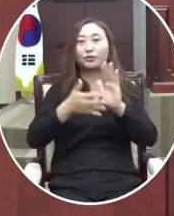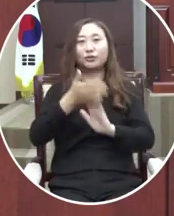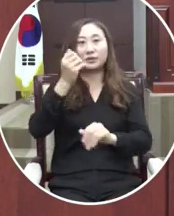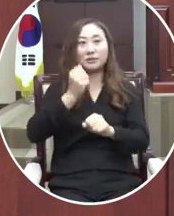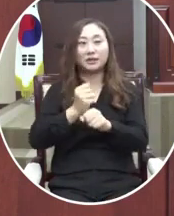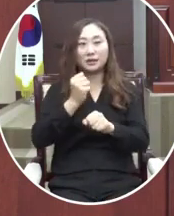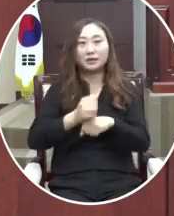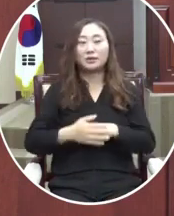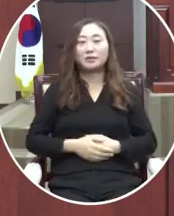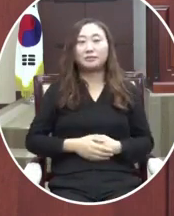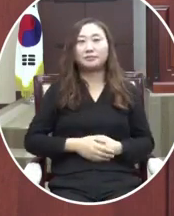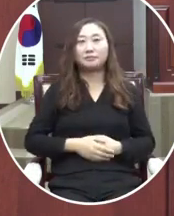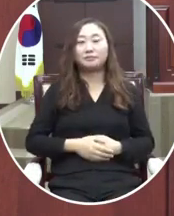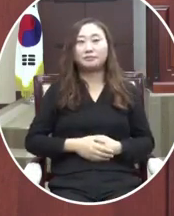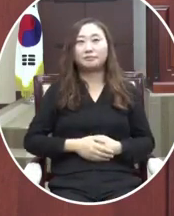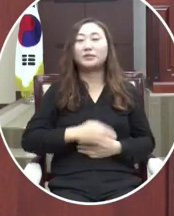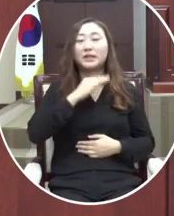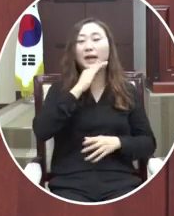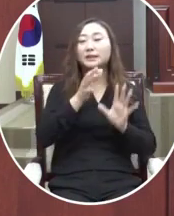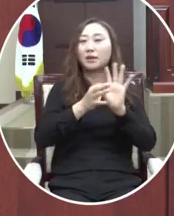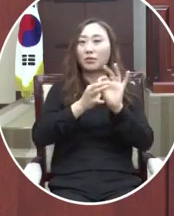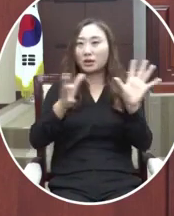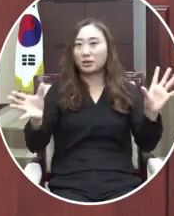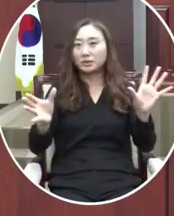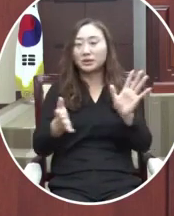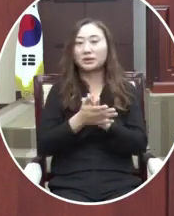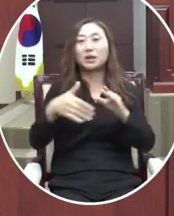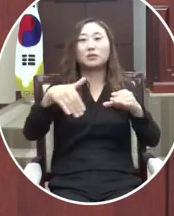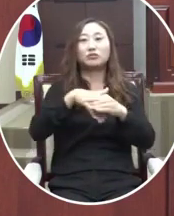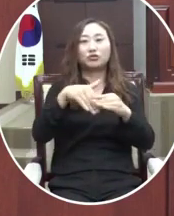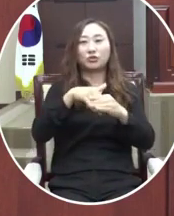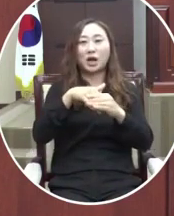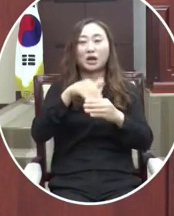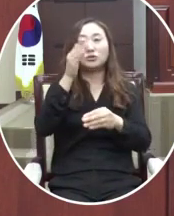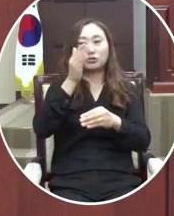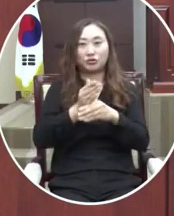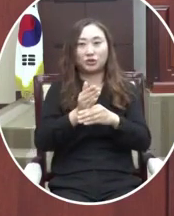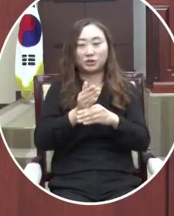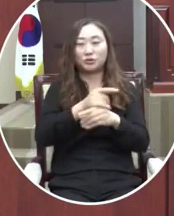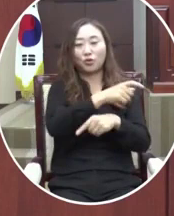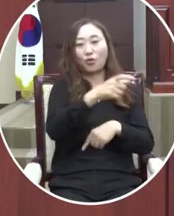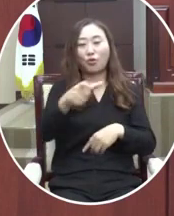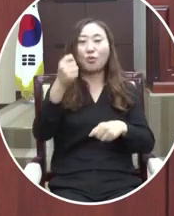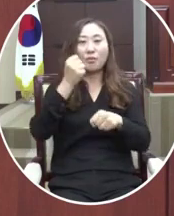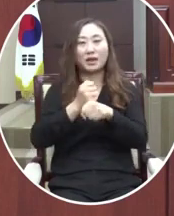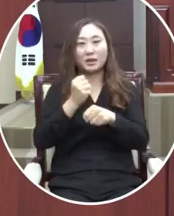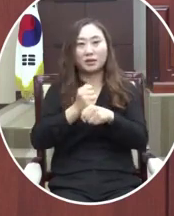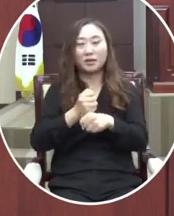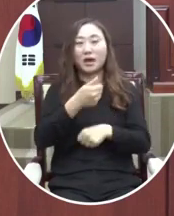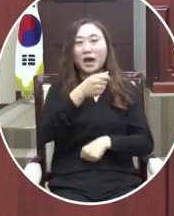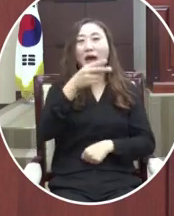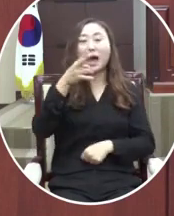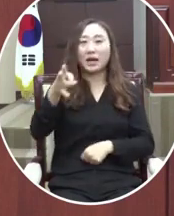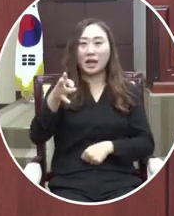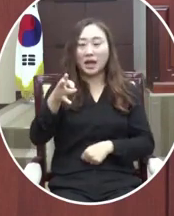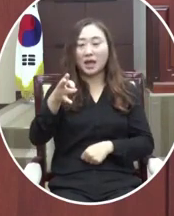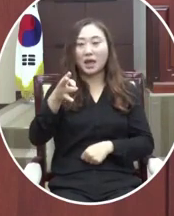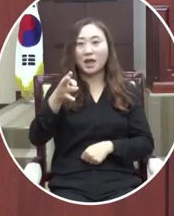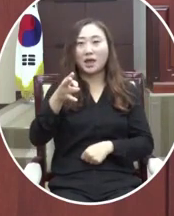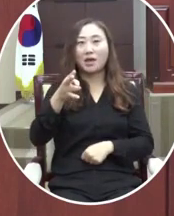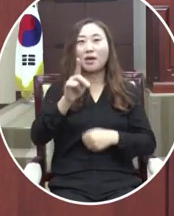조성하겠습니다 먼저 전 세대를 아울 수 있는 다양한 문화 거점 공간을 확충하고 있습니다 하계동 가재울 주차장